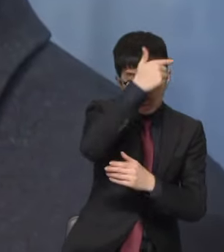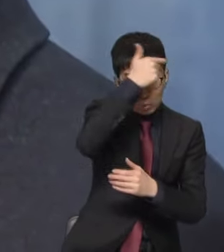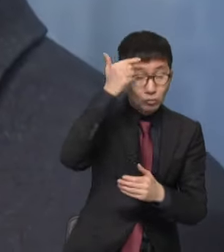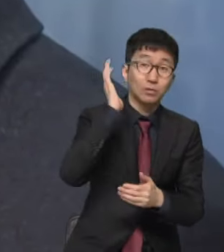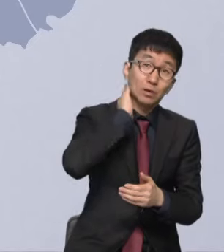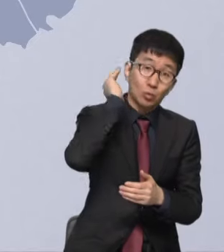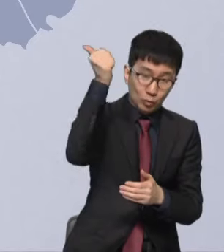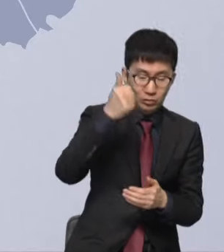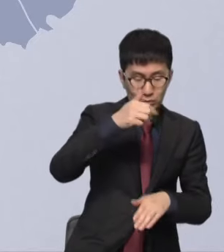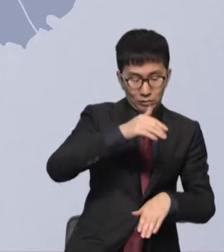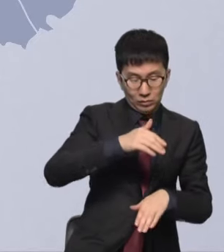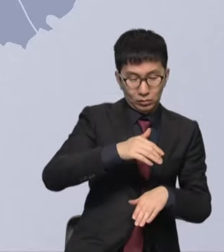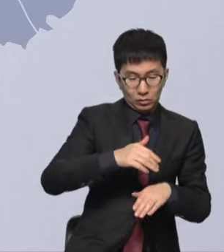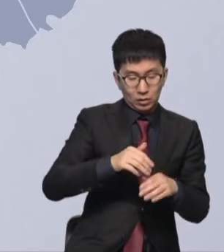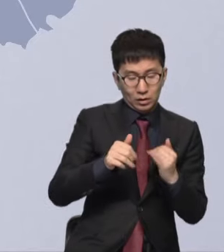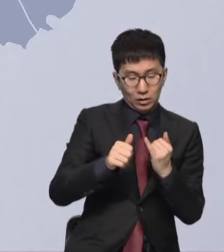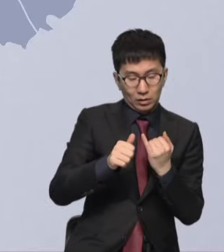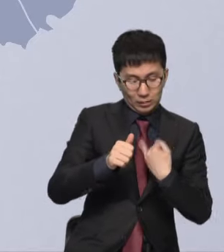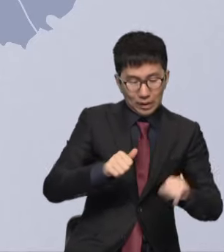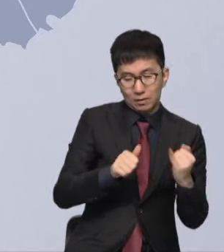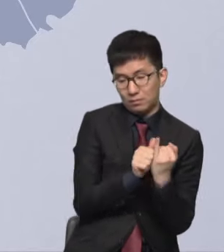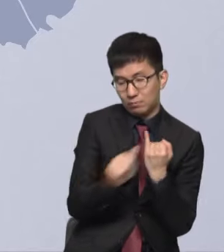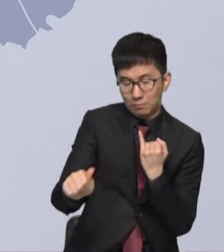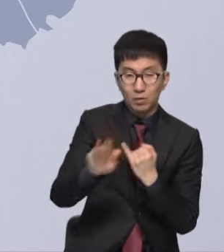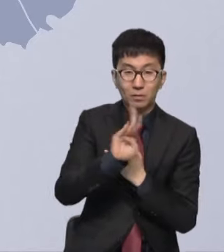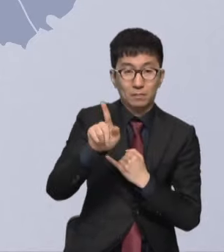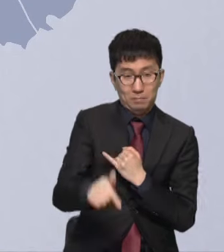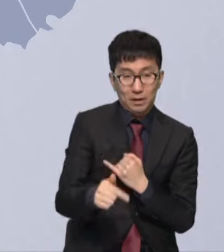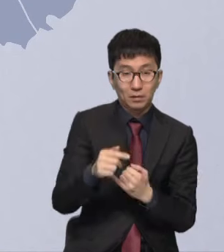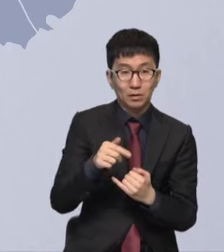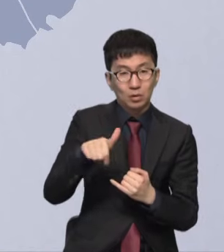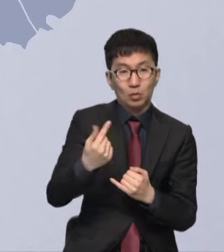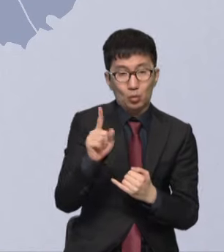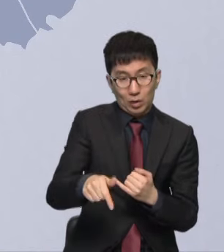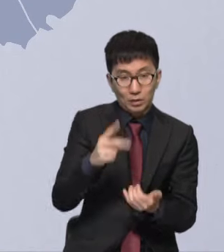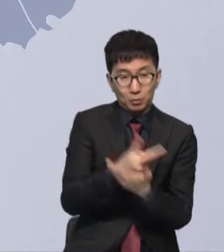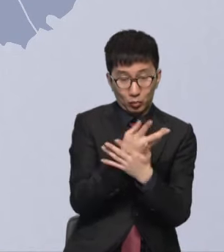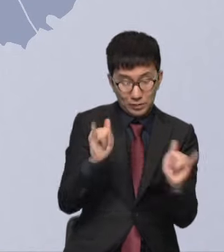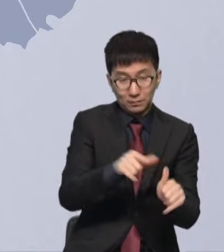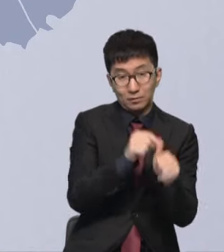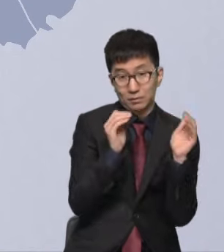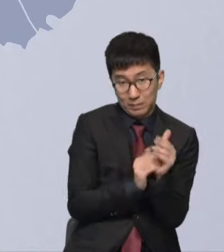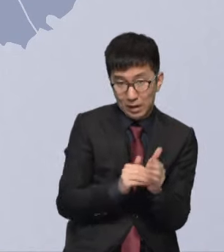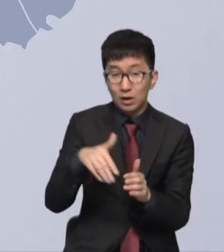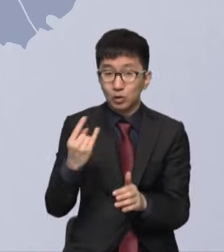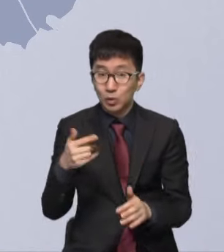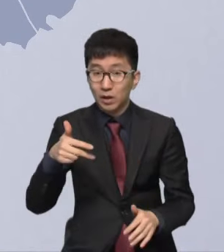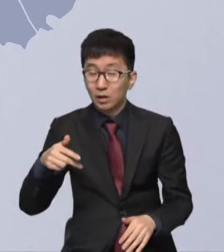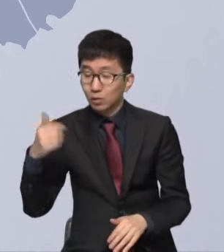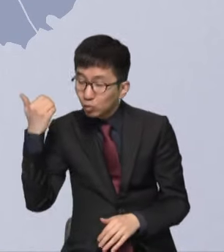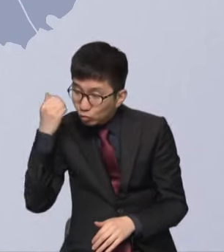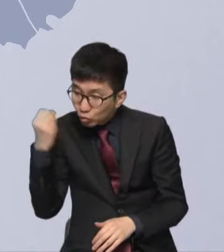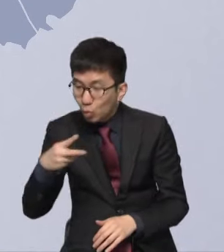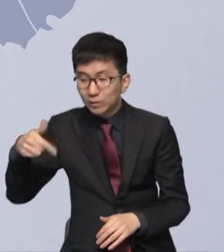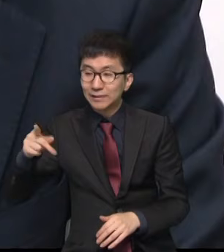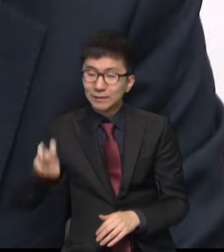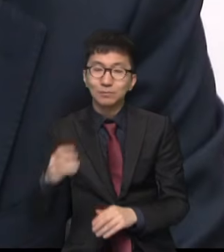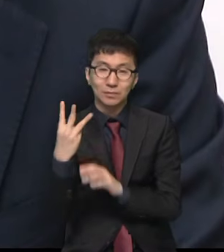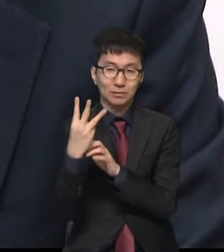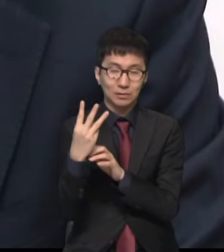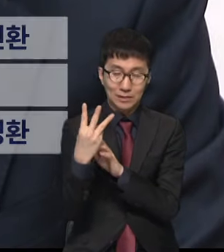당은 사가 공천 국민의 임 최재영 위원 개혁신당 금태섭 최고위원과 함께 경쟁하게 됐습니다